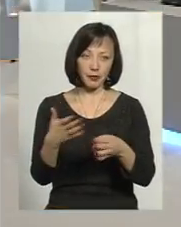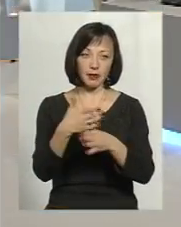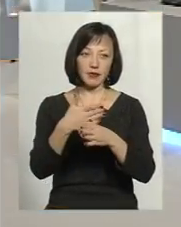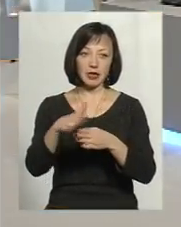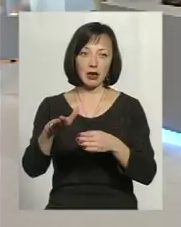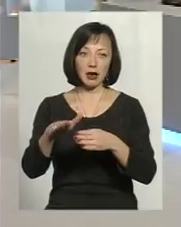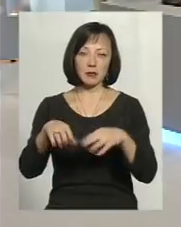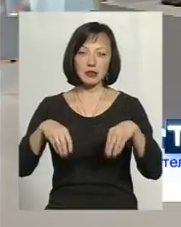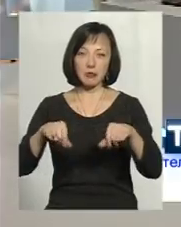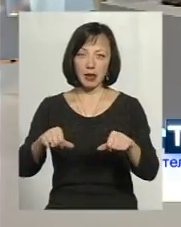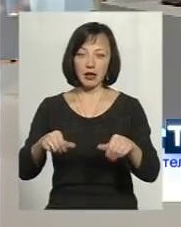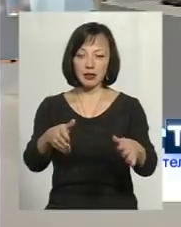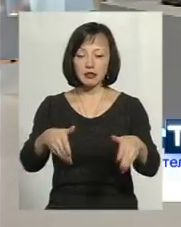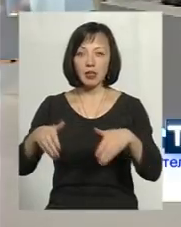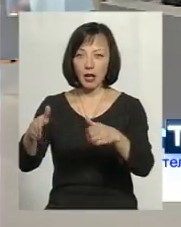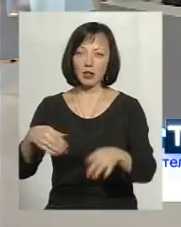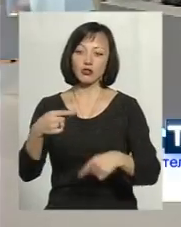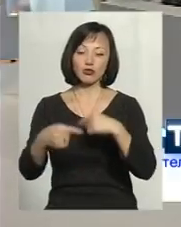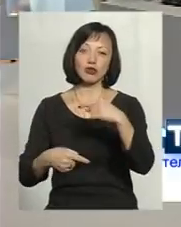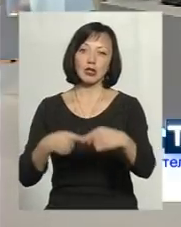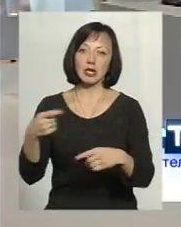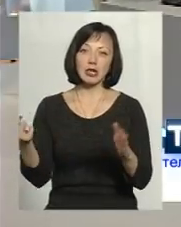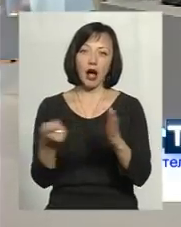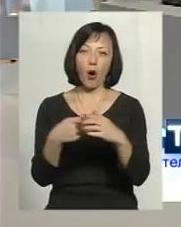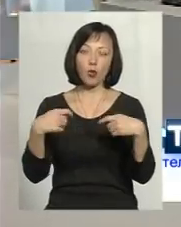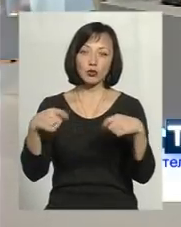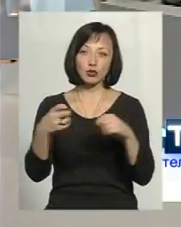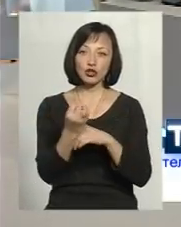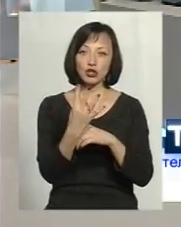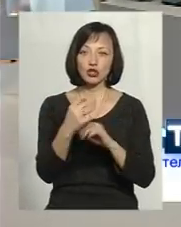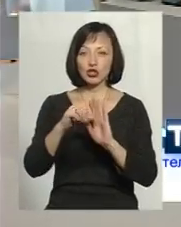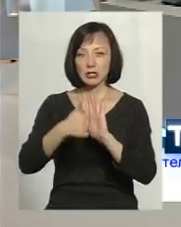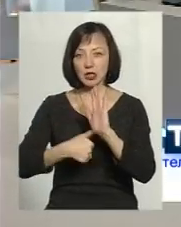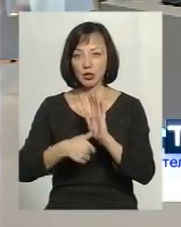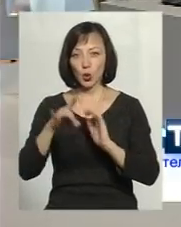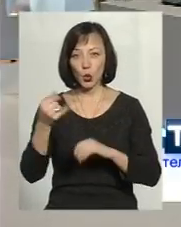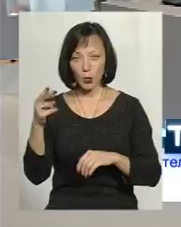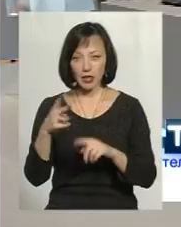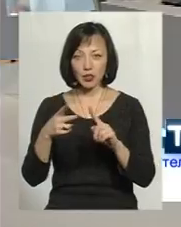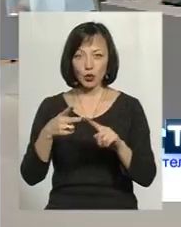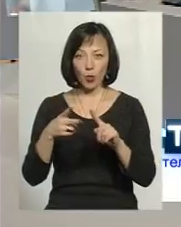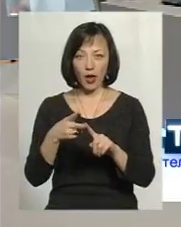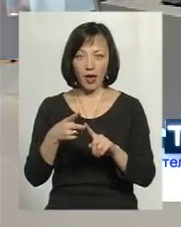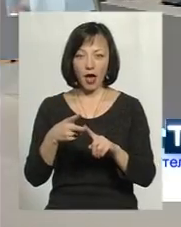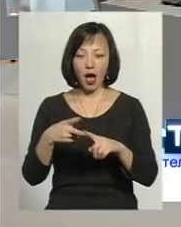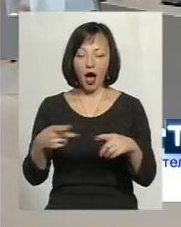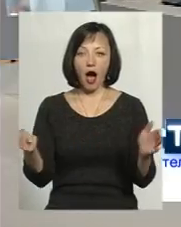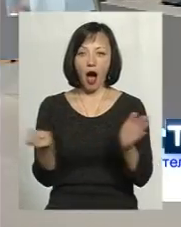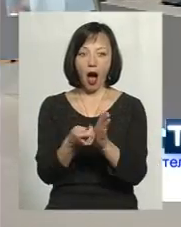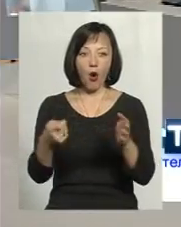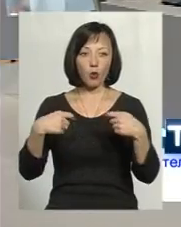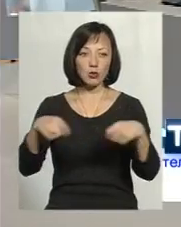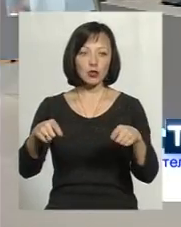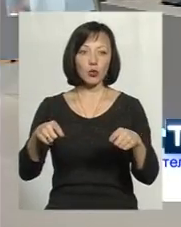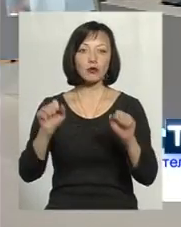виділяємо земельні ділянки, ми йдемо тільки через аукціон. 14-16 грудня у нас ще один, це вже другий аукціон, де